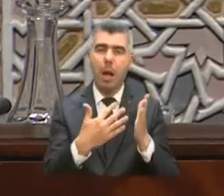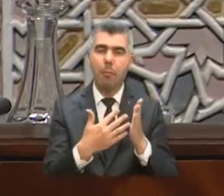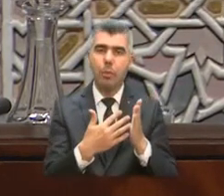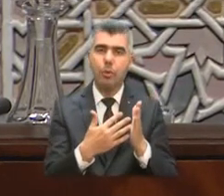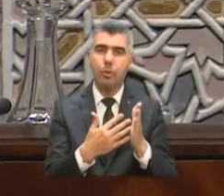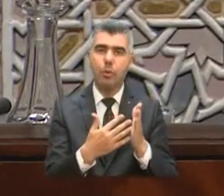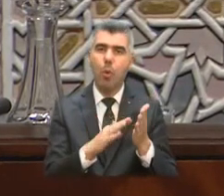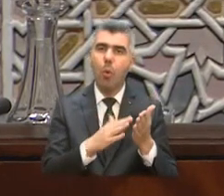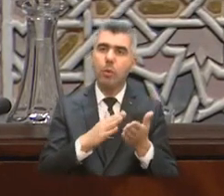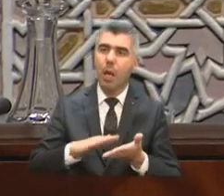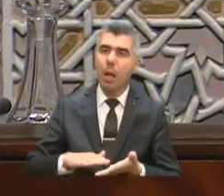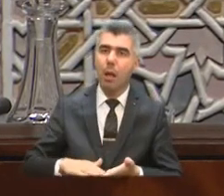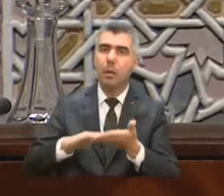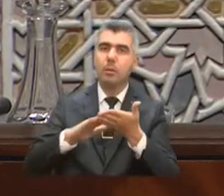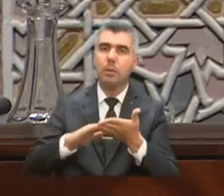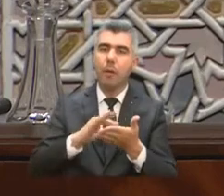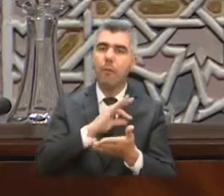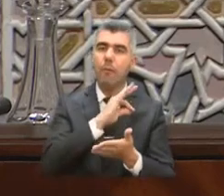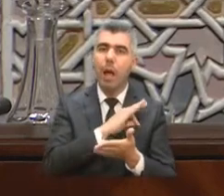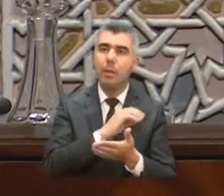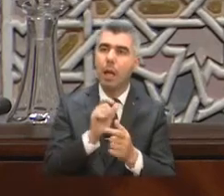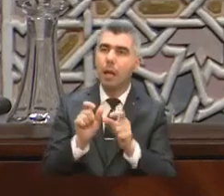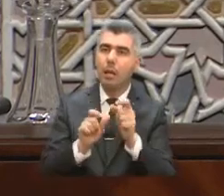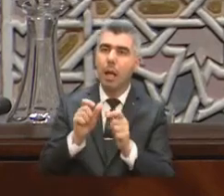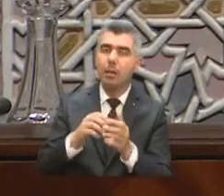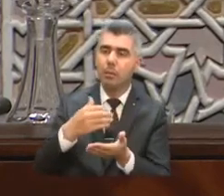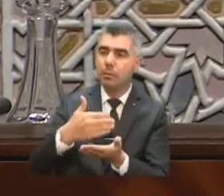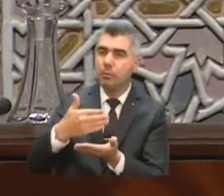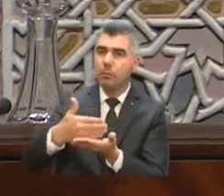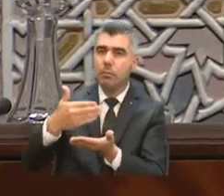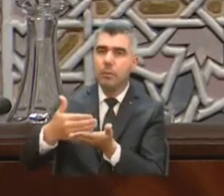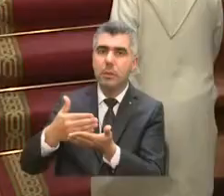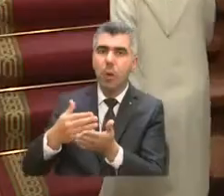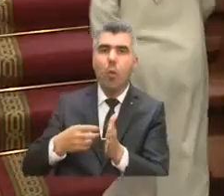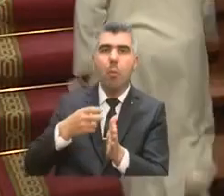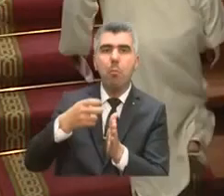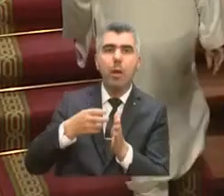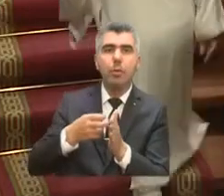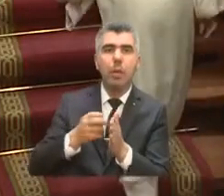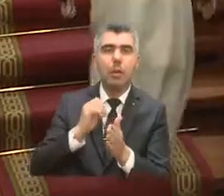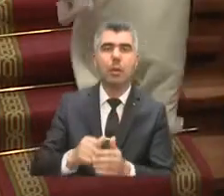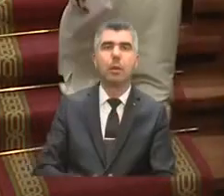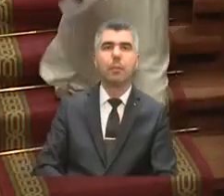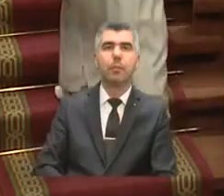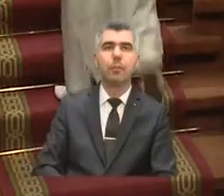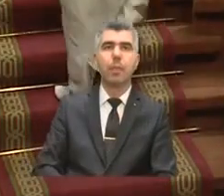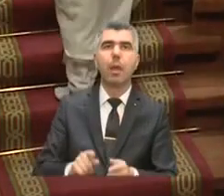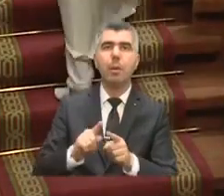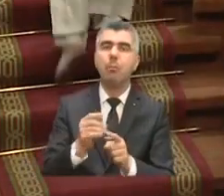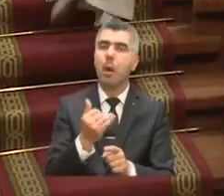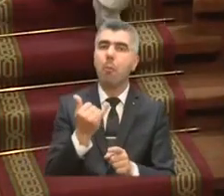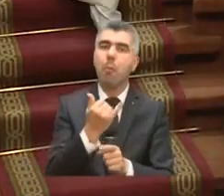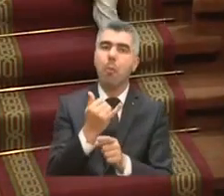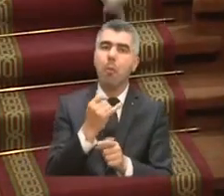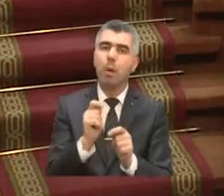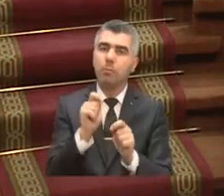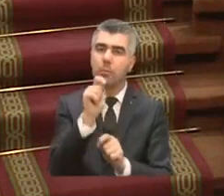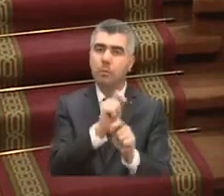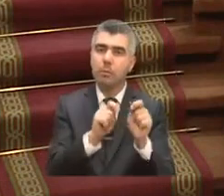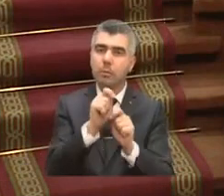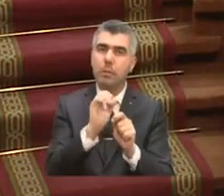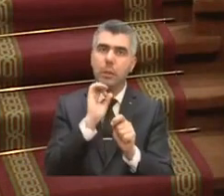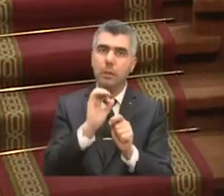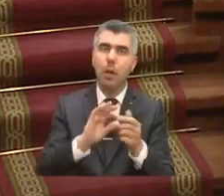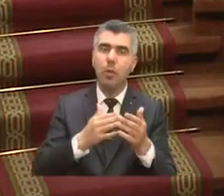الخدمات المقدمه للزبناء لا بالنسبه للمحطات ولا على متن القطارات، وذلك من خلال الاستثمارات المهيكله الهائله اللي